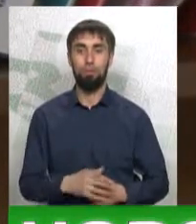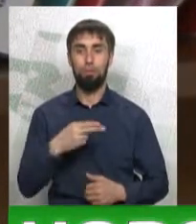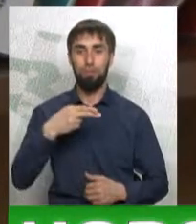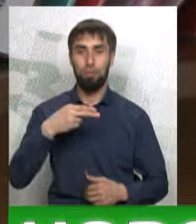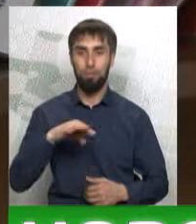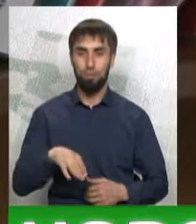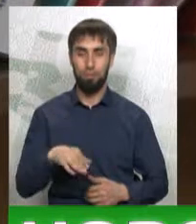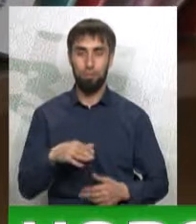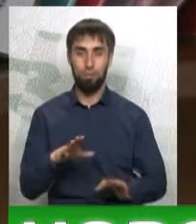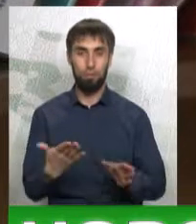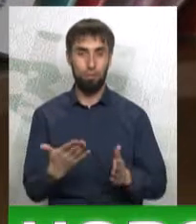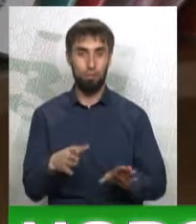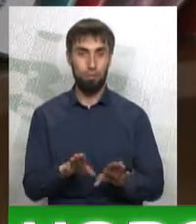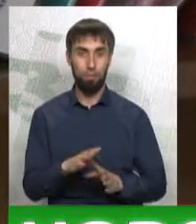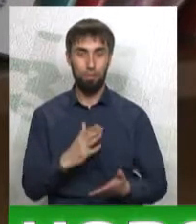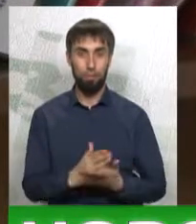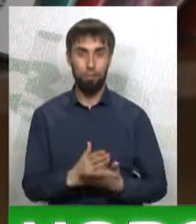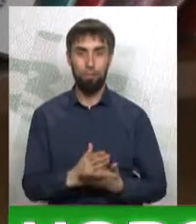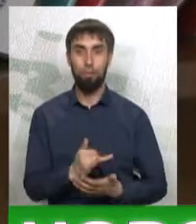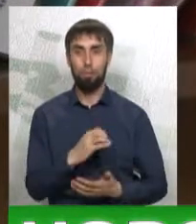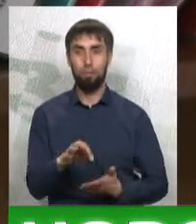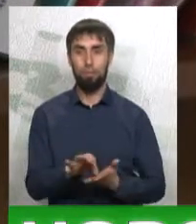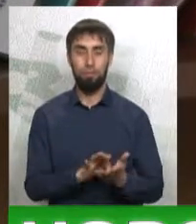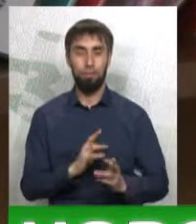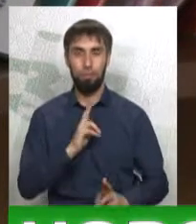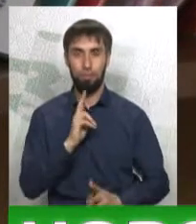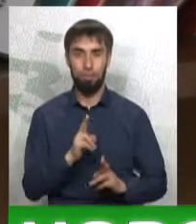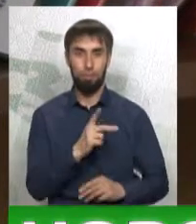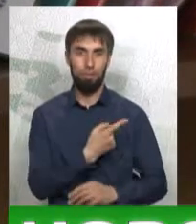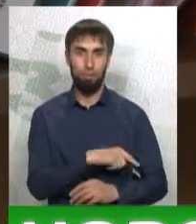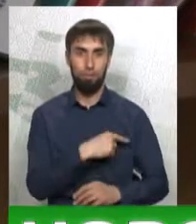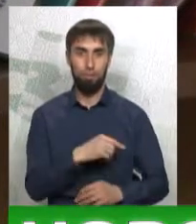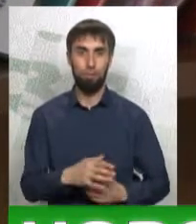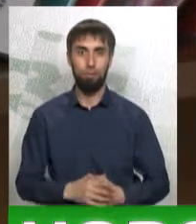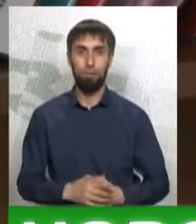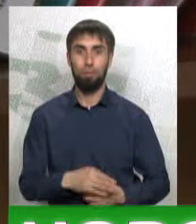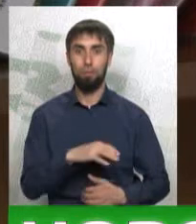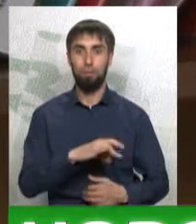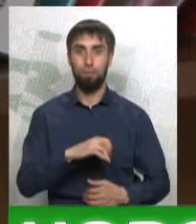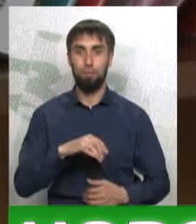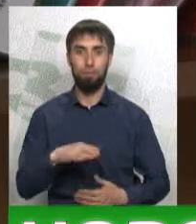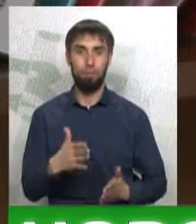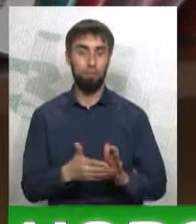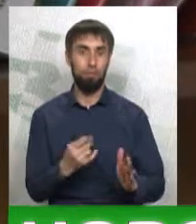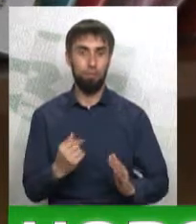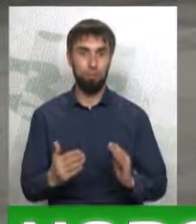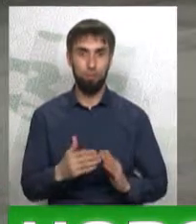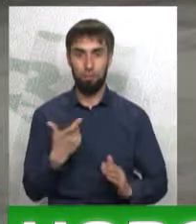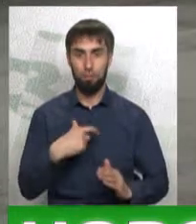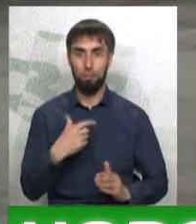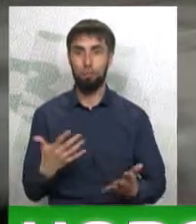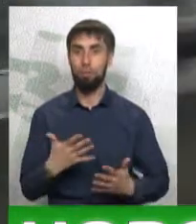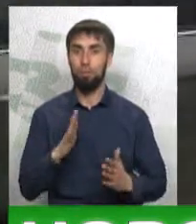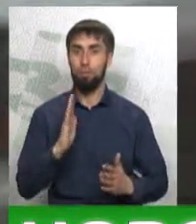потливость, если симптомы эти уже есть, уже сразу обращаться к врачу, к терапевту или вызвать на дом себе.